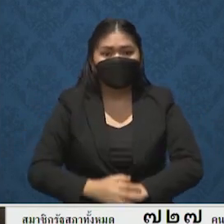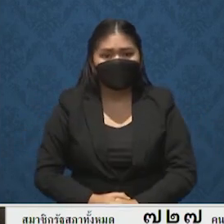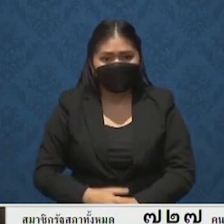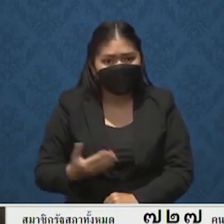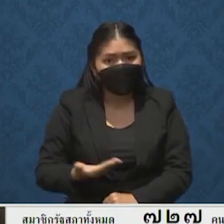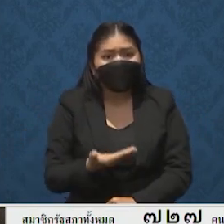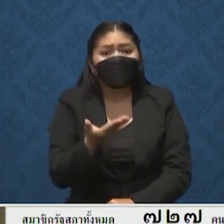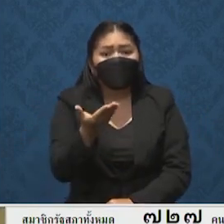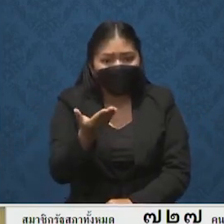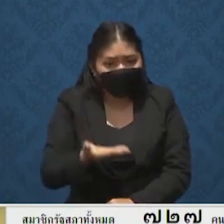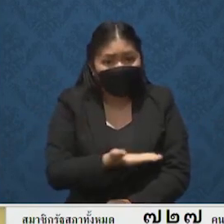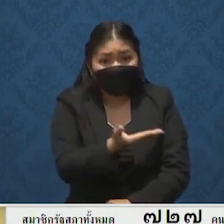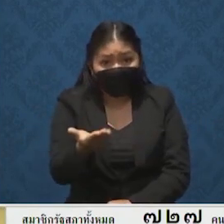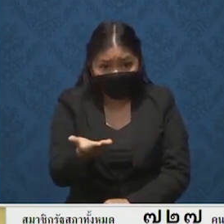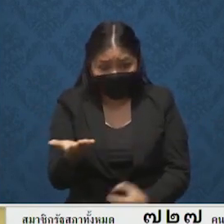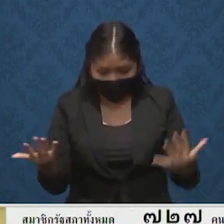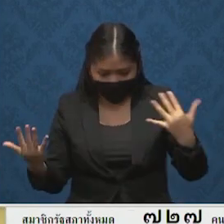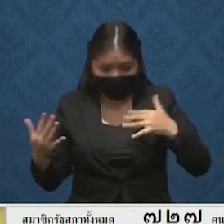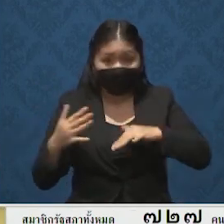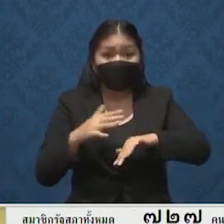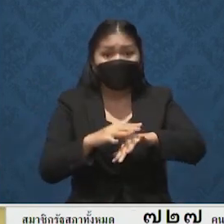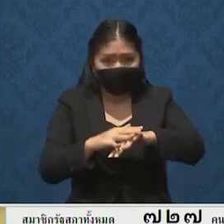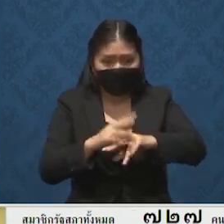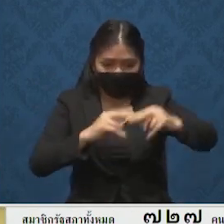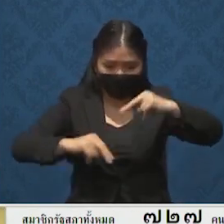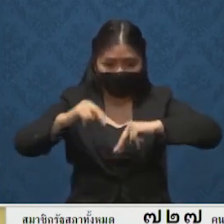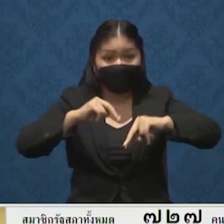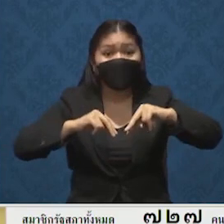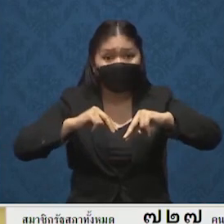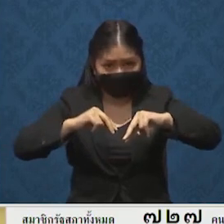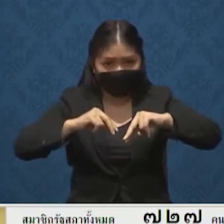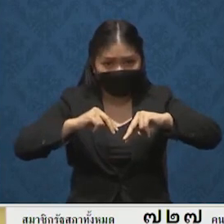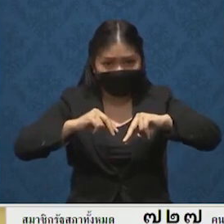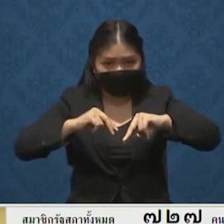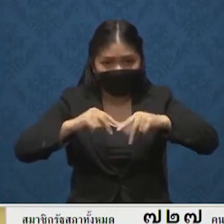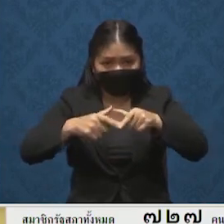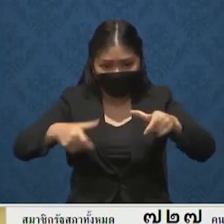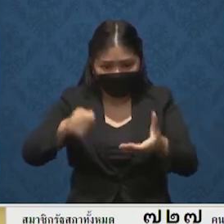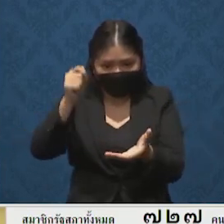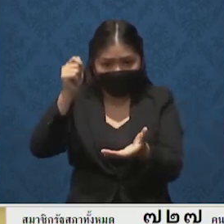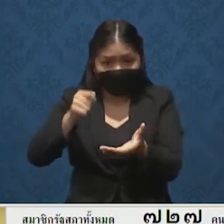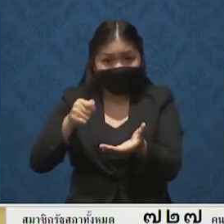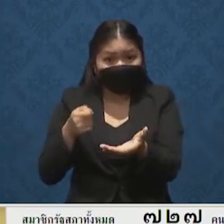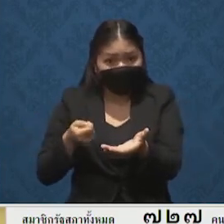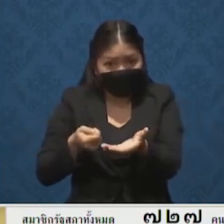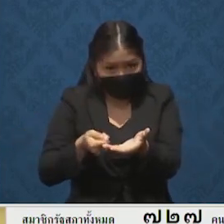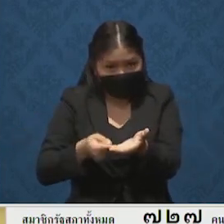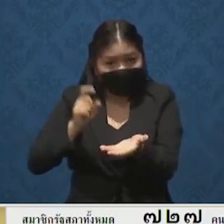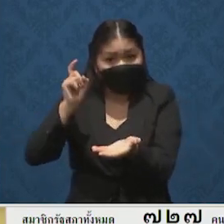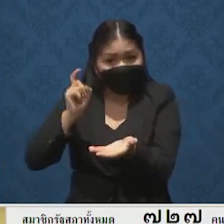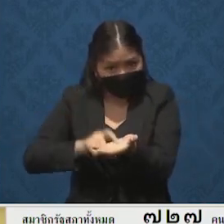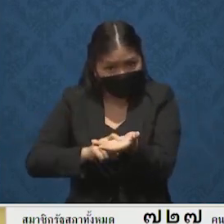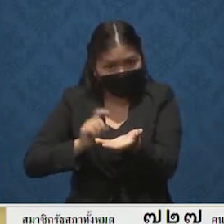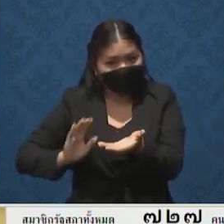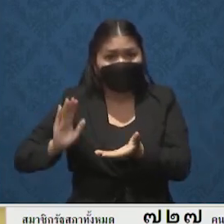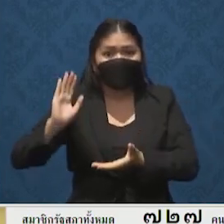าเข้ามานะครับในการตรวจสอบองค์ประชุมก็ต้องกดบัตรเสียบบัตรกดปุ่มเพื่อแสดงตนน